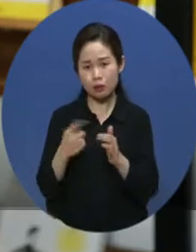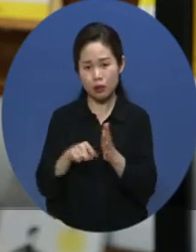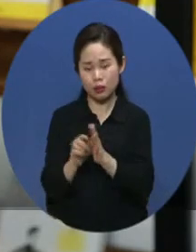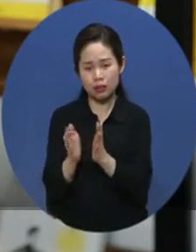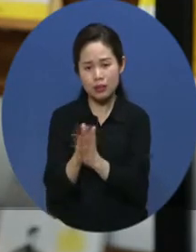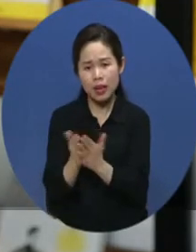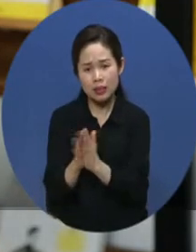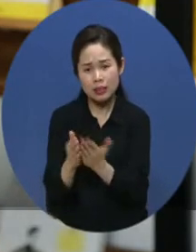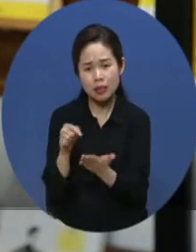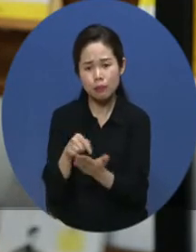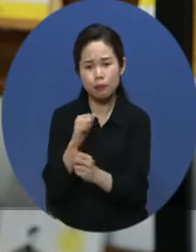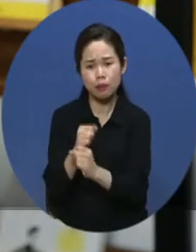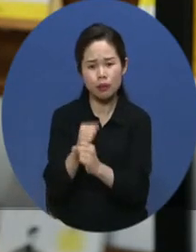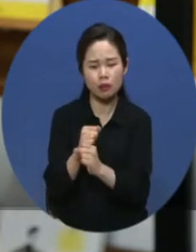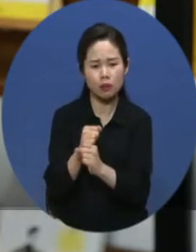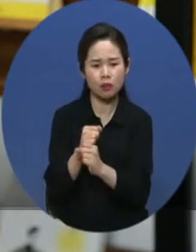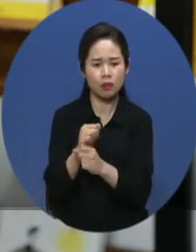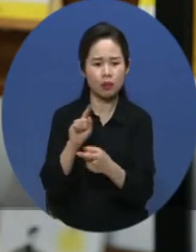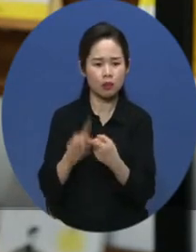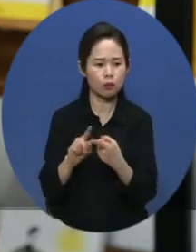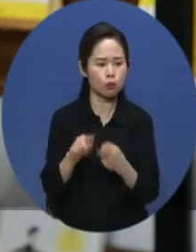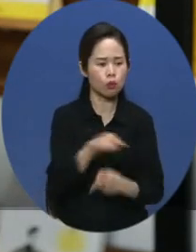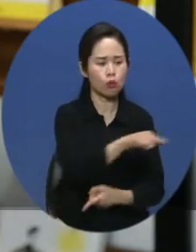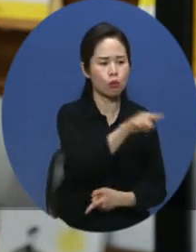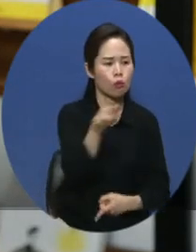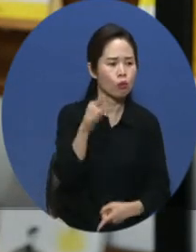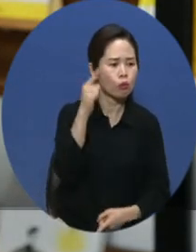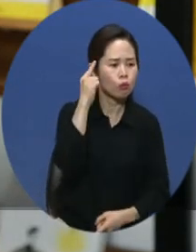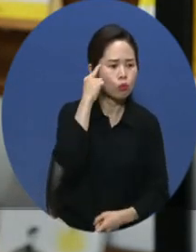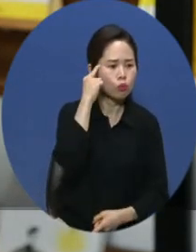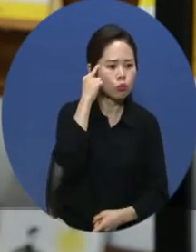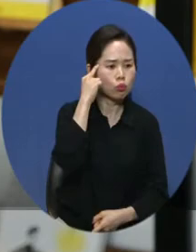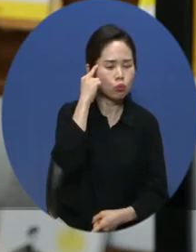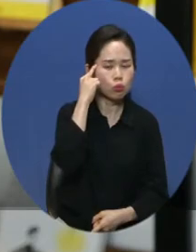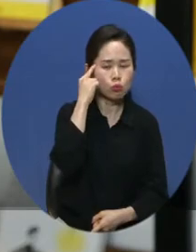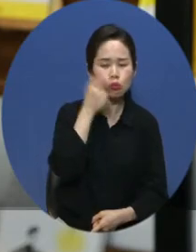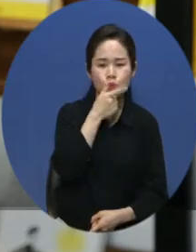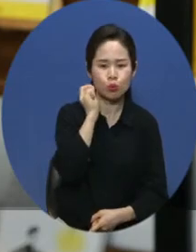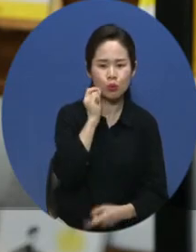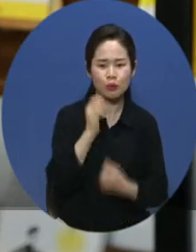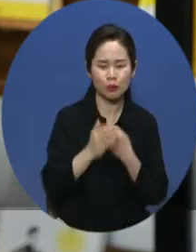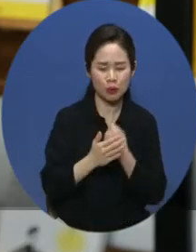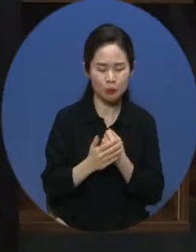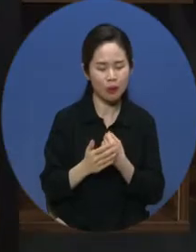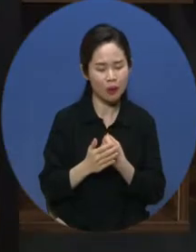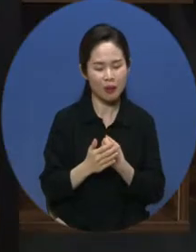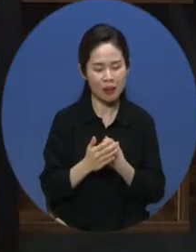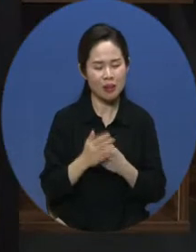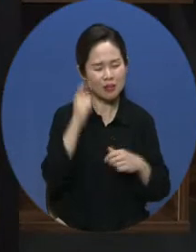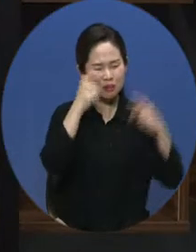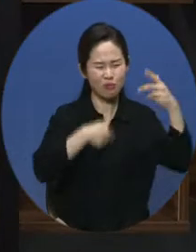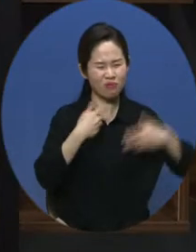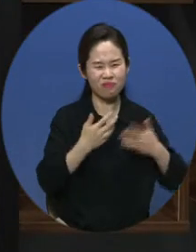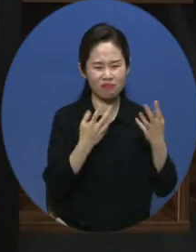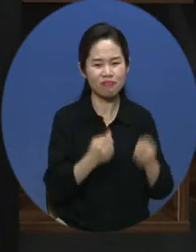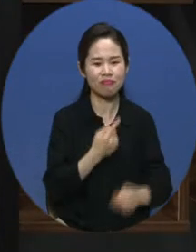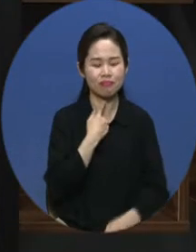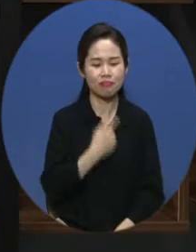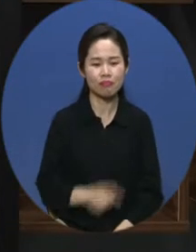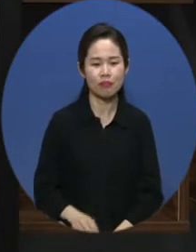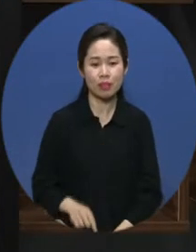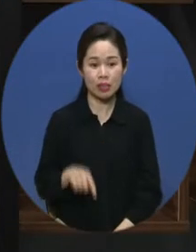많이 달라져야 되는 상황이었기 때문에 그런 질문들이 많이 나왔던 것 같습니다. 그러면 그